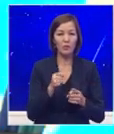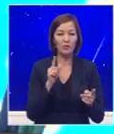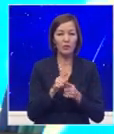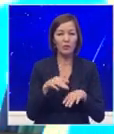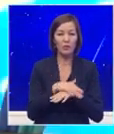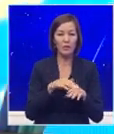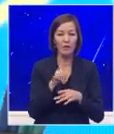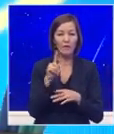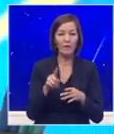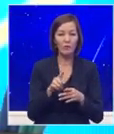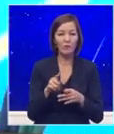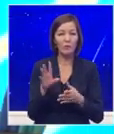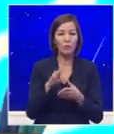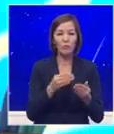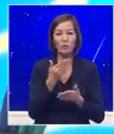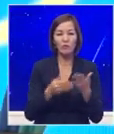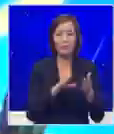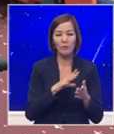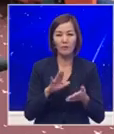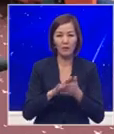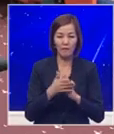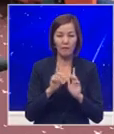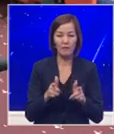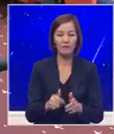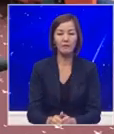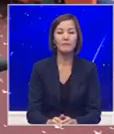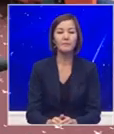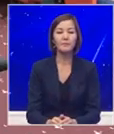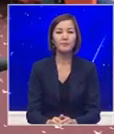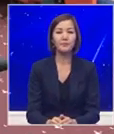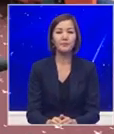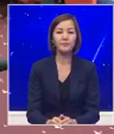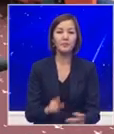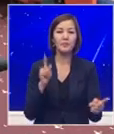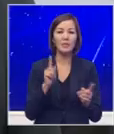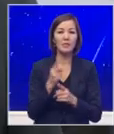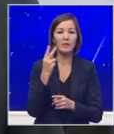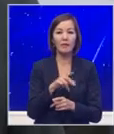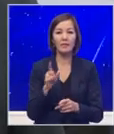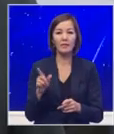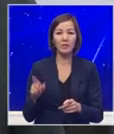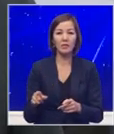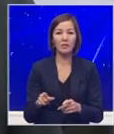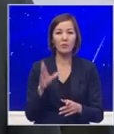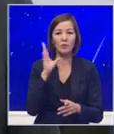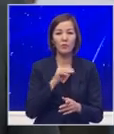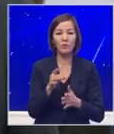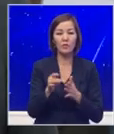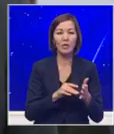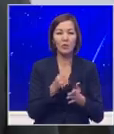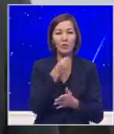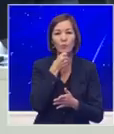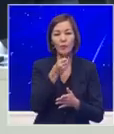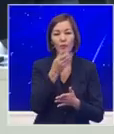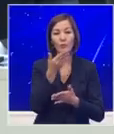встреча с населением эти вопросы не поднимались договорились на встречу с акимом около 20 жителям региона удалось напрямую донести